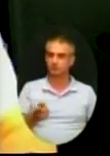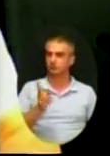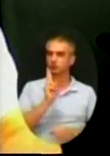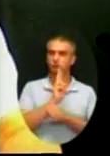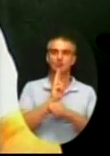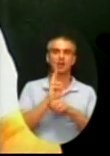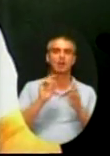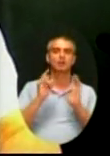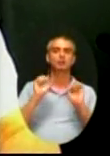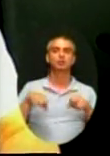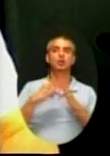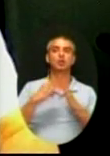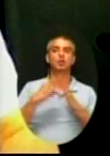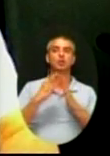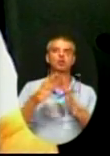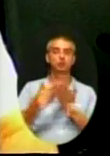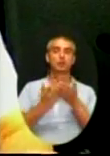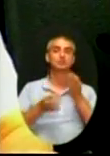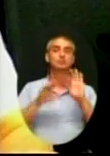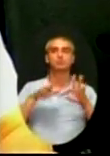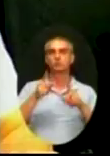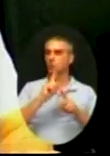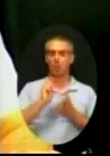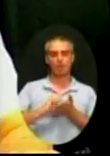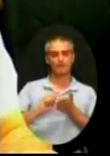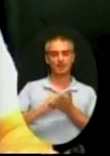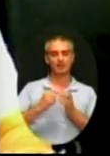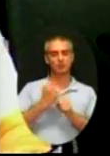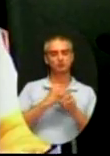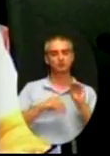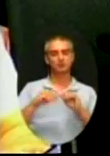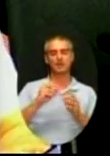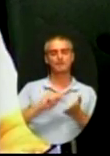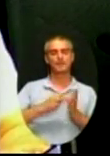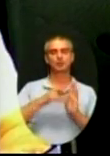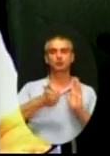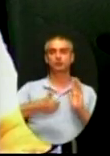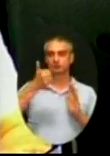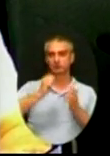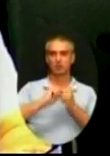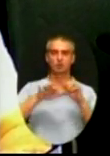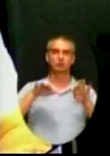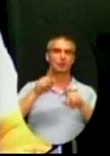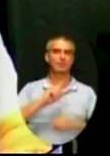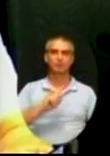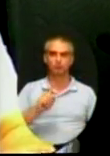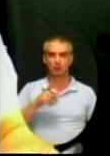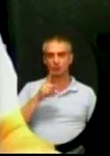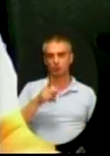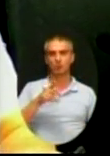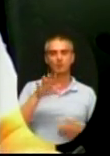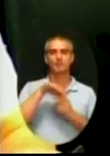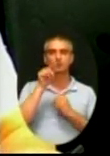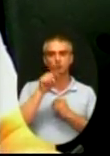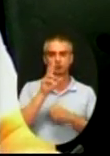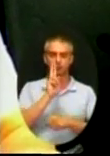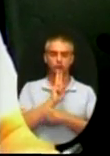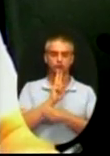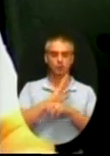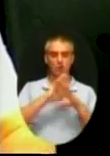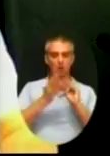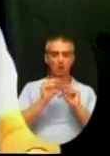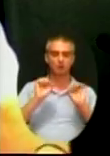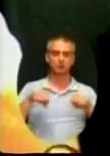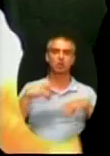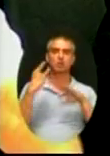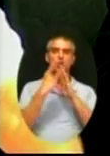בשמירה על שלטון החוק יועץ משפטי לממשלה הוא לא פקיד שמיישם מדיניות של שר כזה או אחר או של הממשלה, אלא בתחום הזה של שמירה כוללת